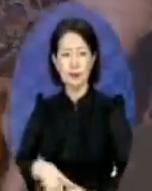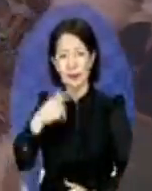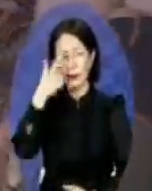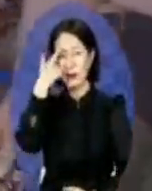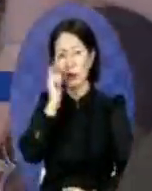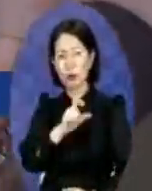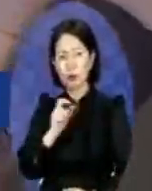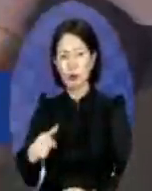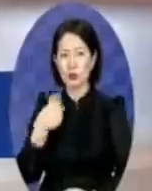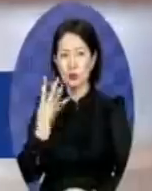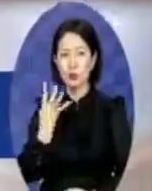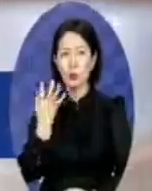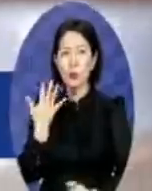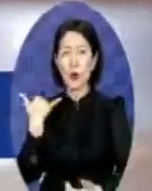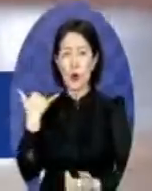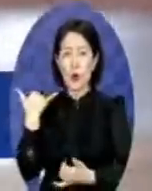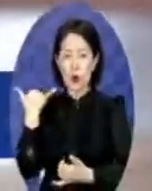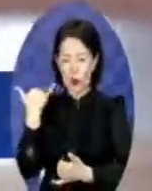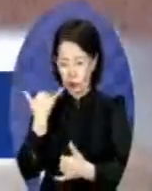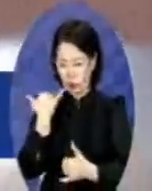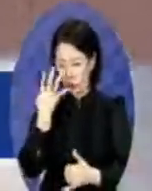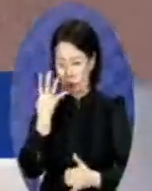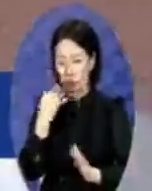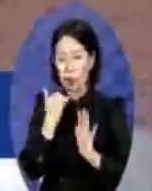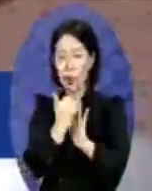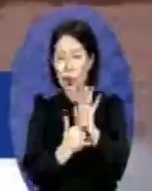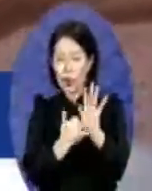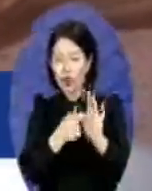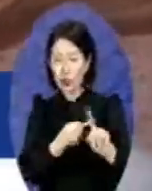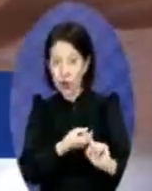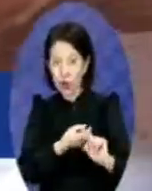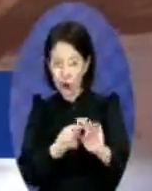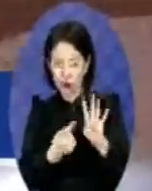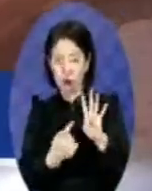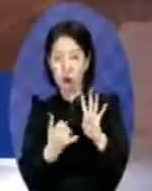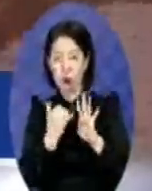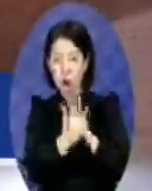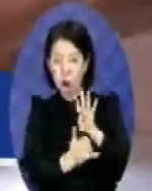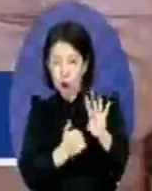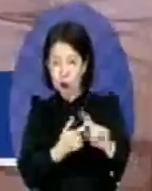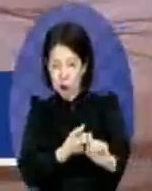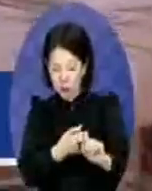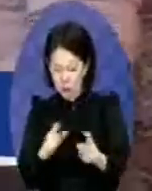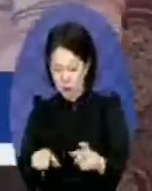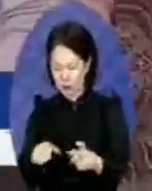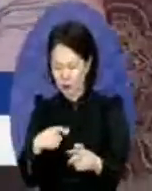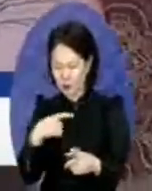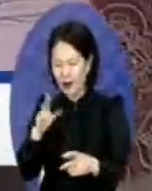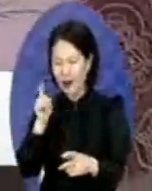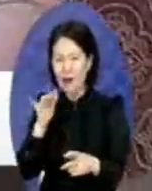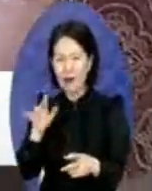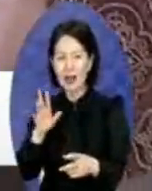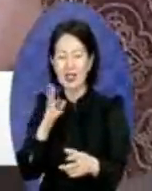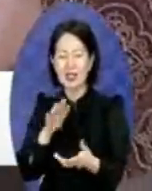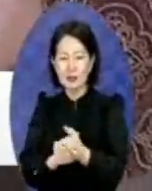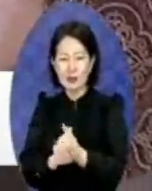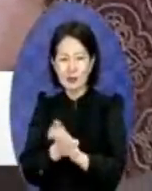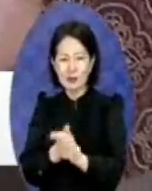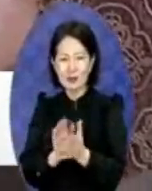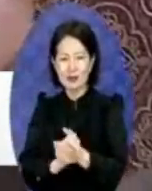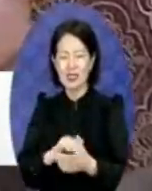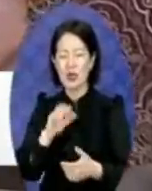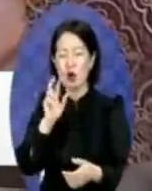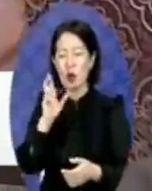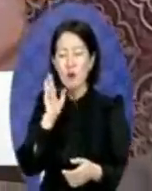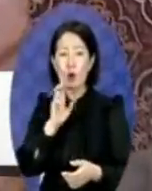Монголчуудад дөрөв үйлрэлд зохицуулж хоол хүнсийг хэрглэж ирсэн. Тухайлбал хаврын хариг цагт шар тосон зуурсан бор гурил хамгийн сайн хүнс болдог байлаа. Шар тосон зуурсан